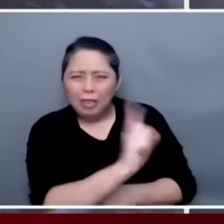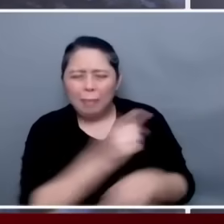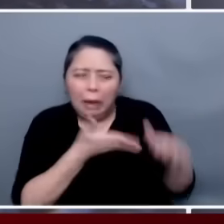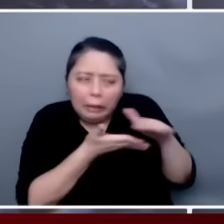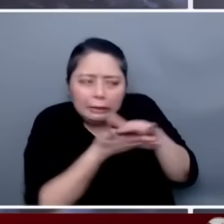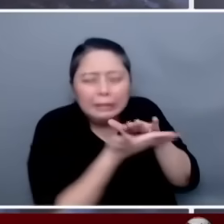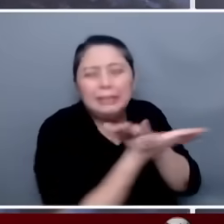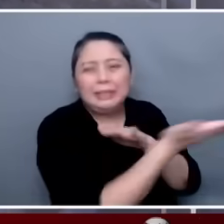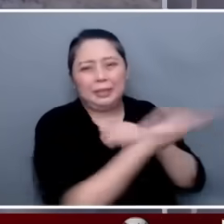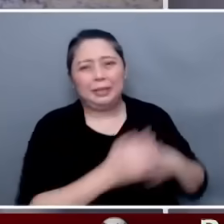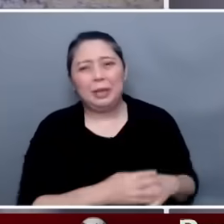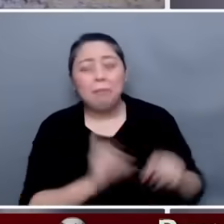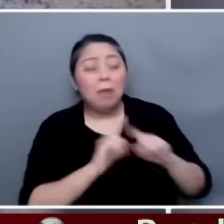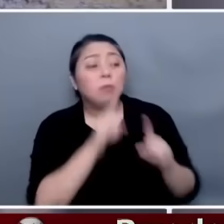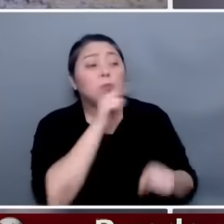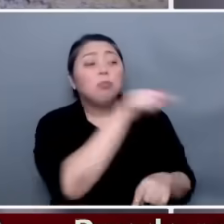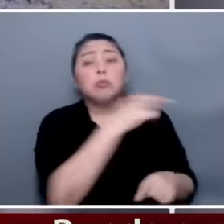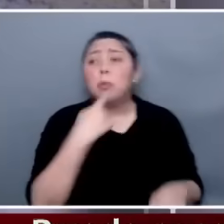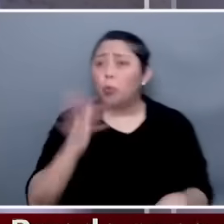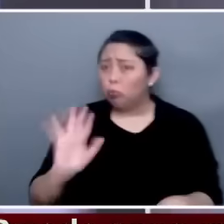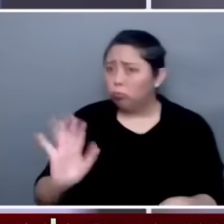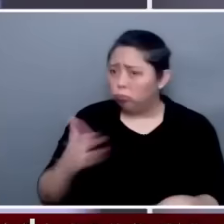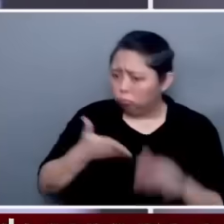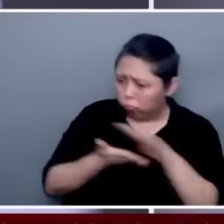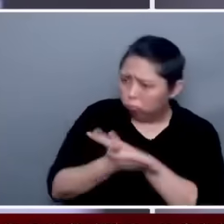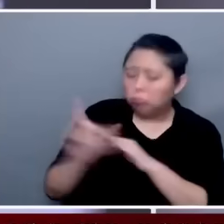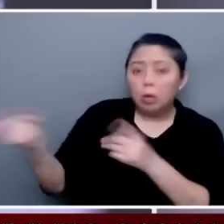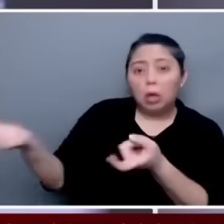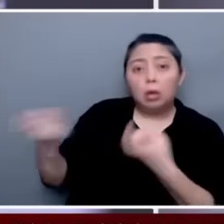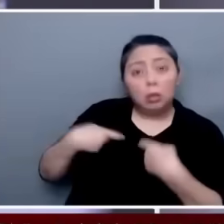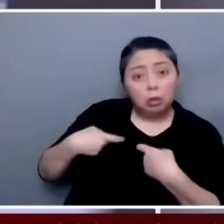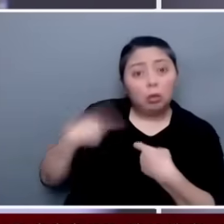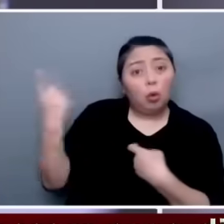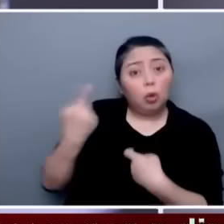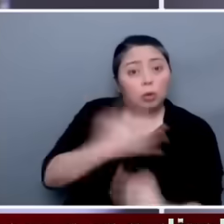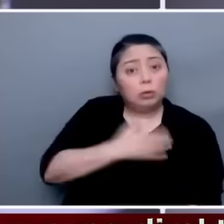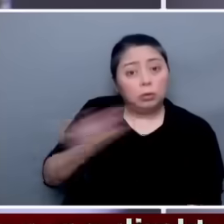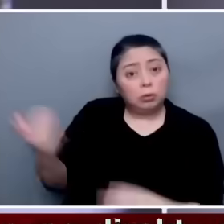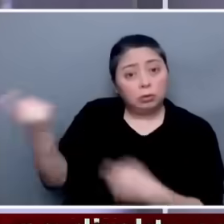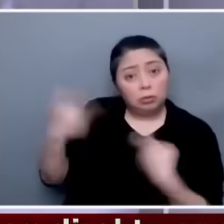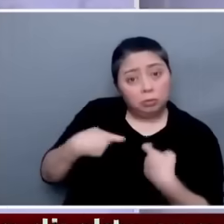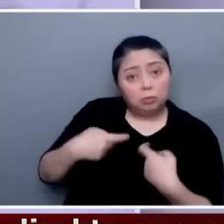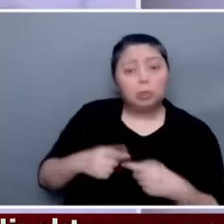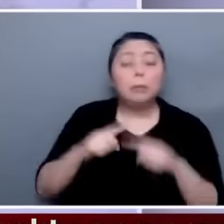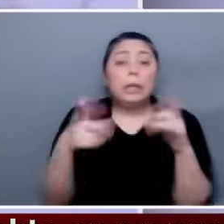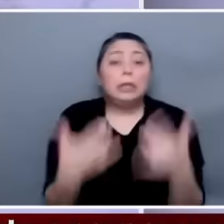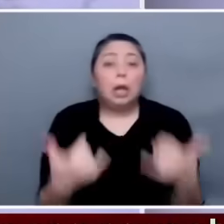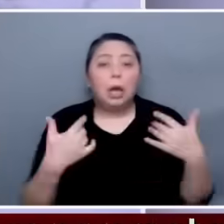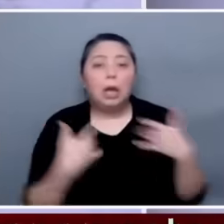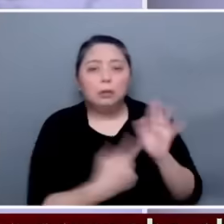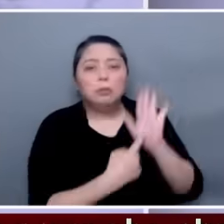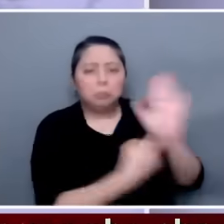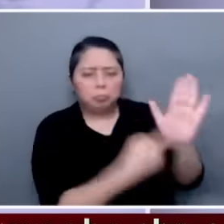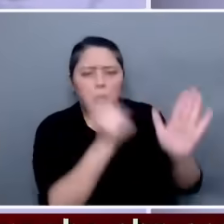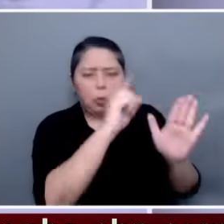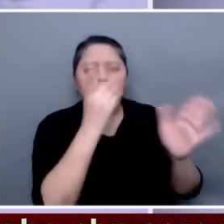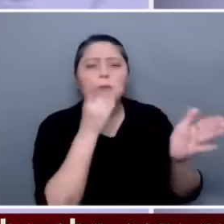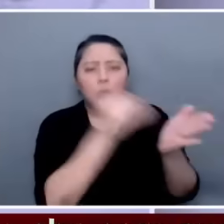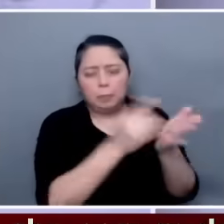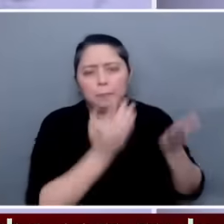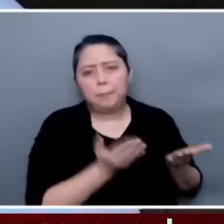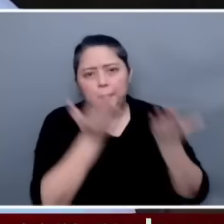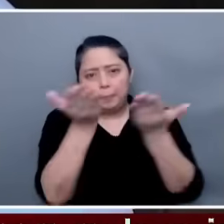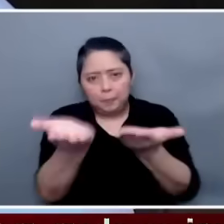ito. Pinasusumite naman ng NBI ang records ng mga kumpanya. Dokumento lang ang magpapatunay nito eh. Malamang